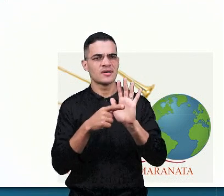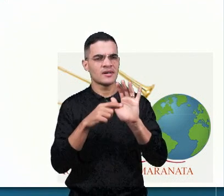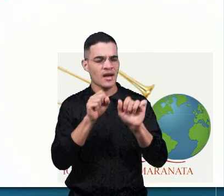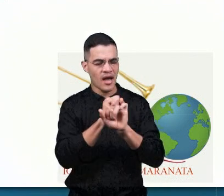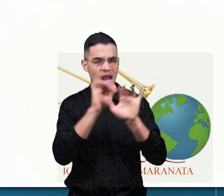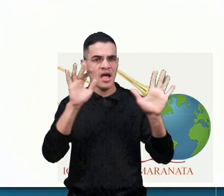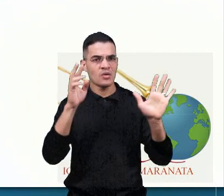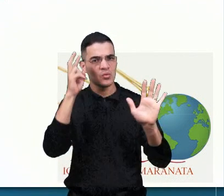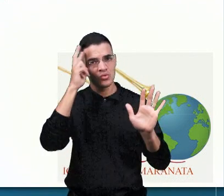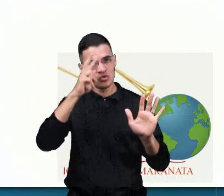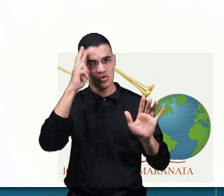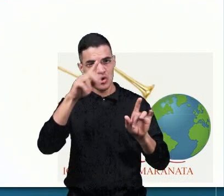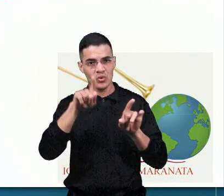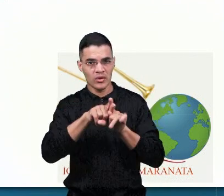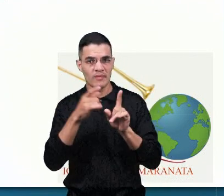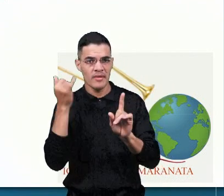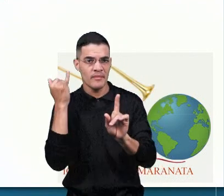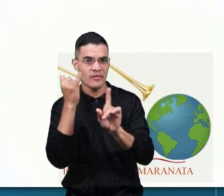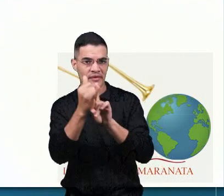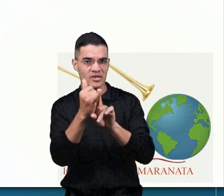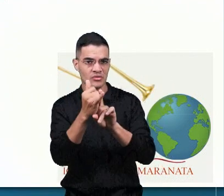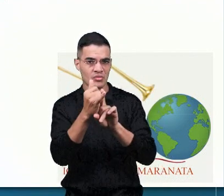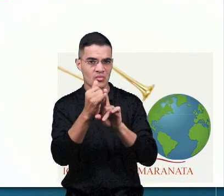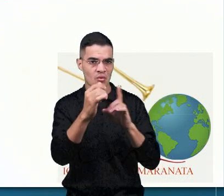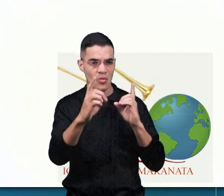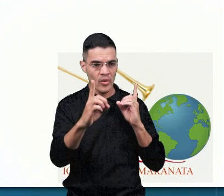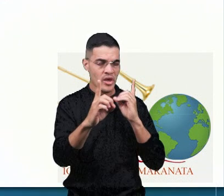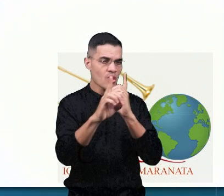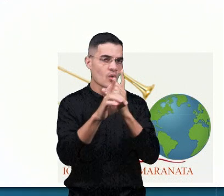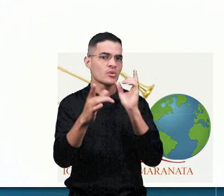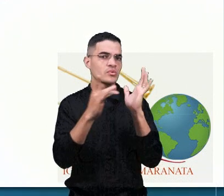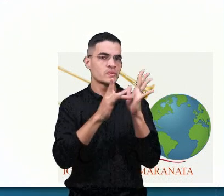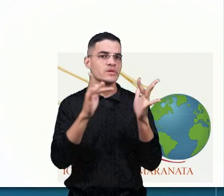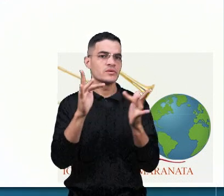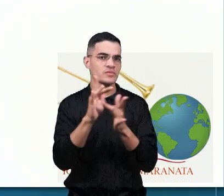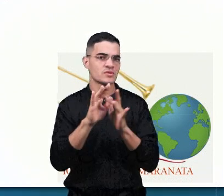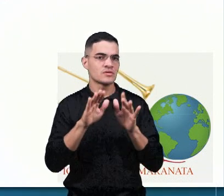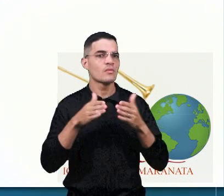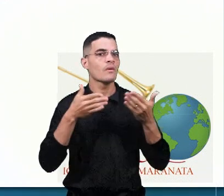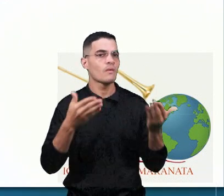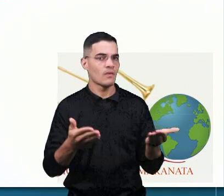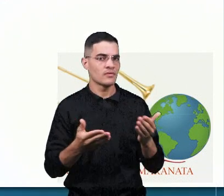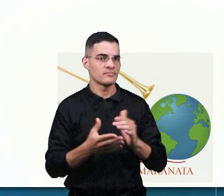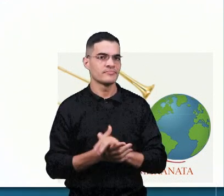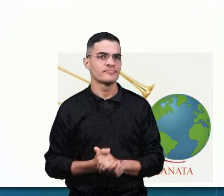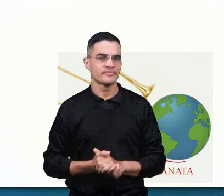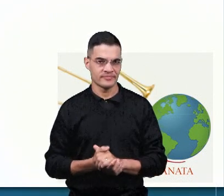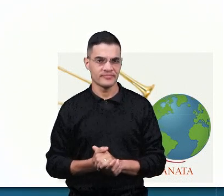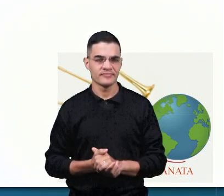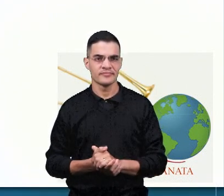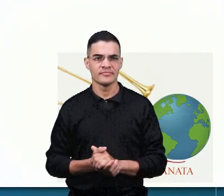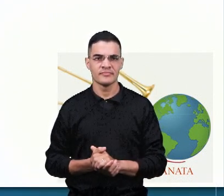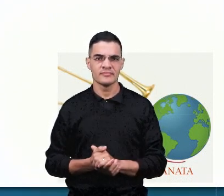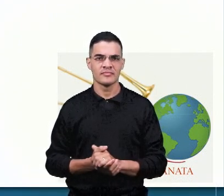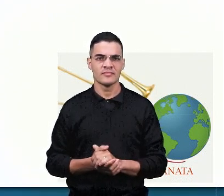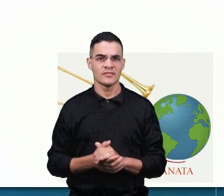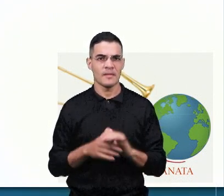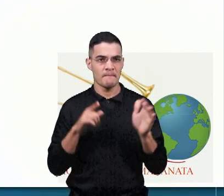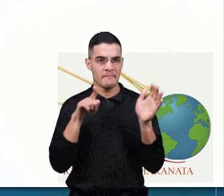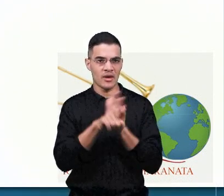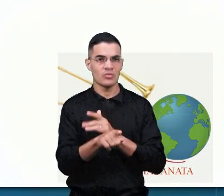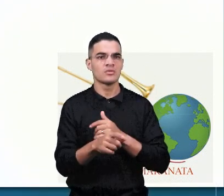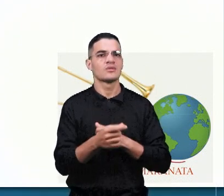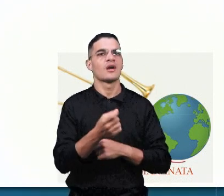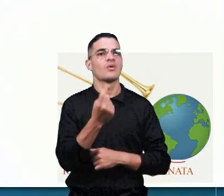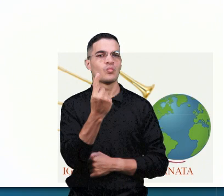lire. Et on met en évidence avec clarté l'aspect historique et prophétique dans les rencontres avec le Seigneur Jésus. Passons donc à